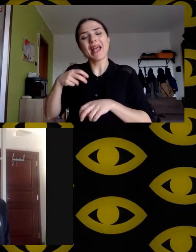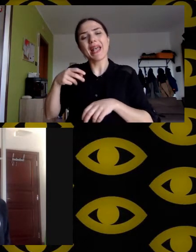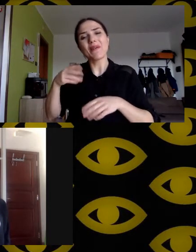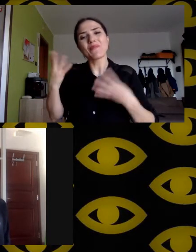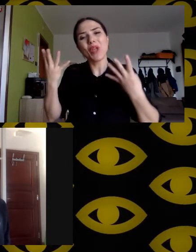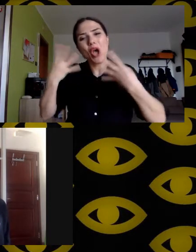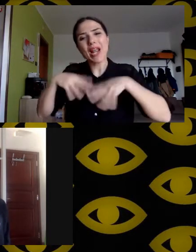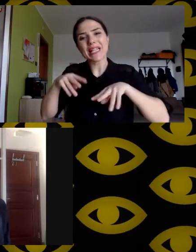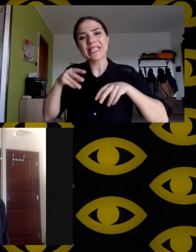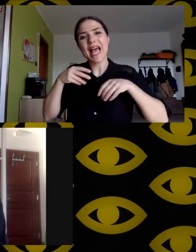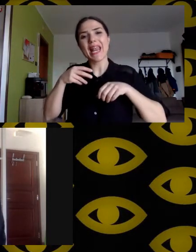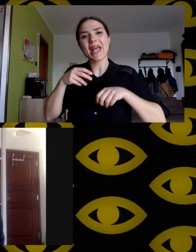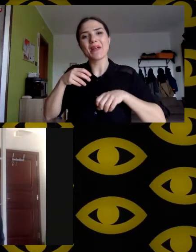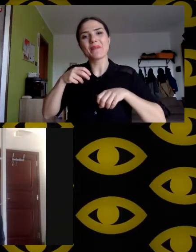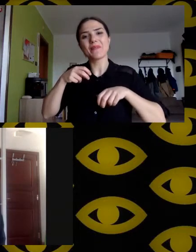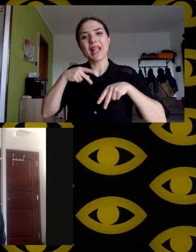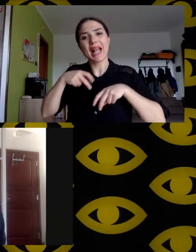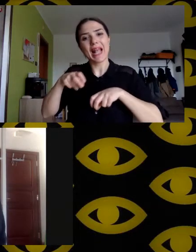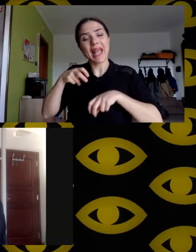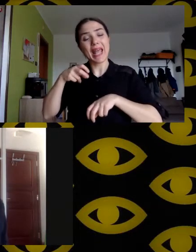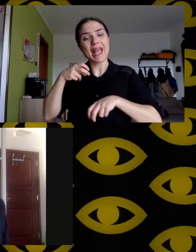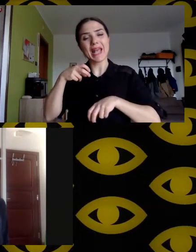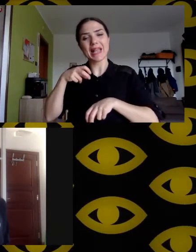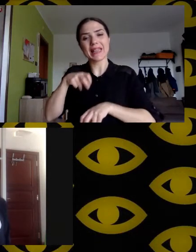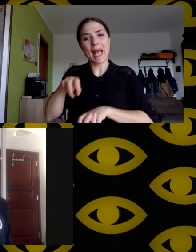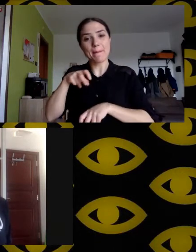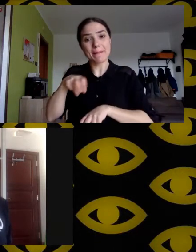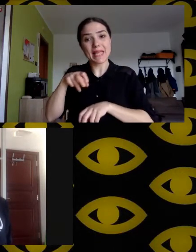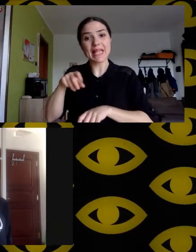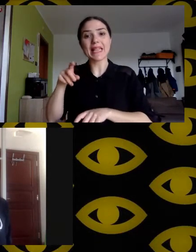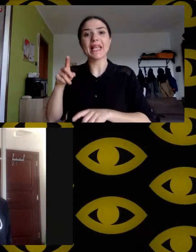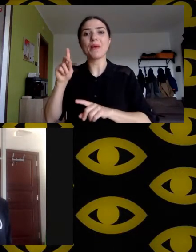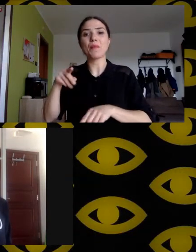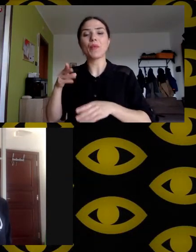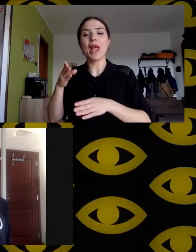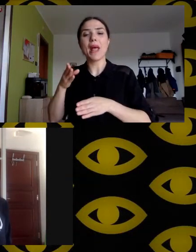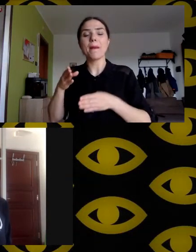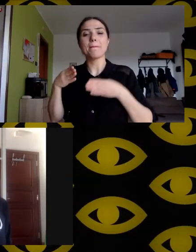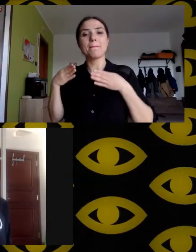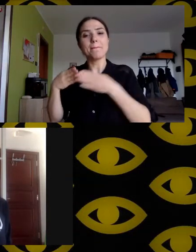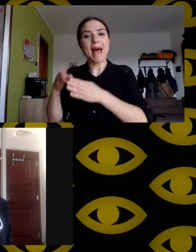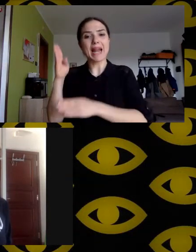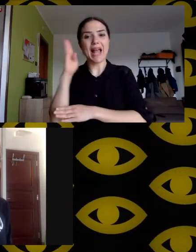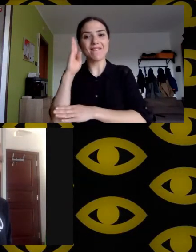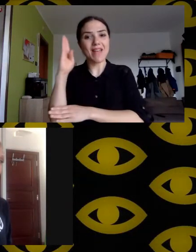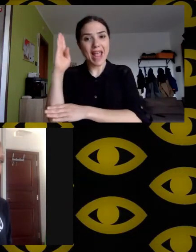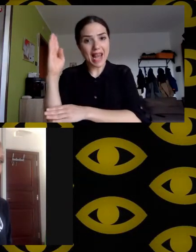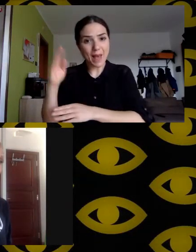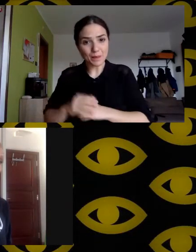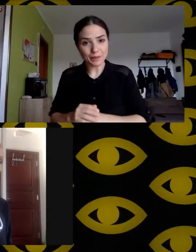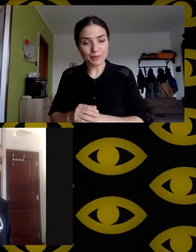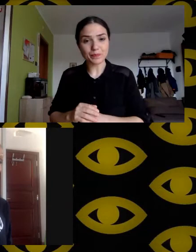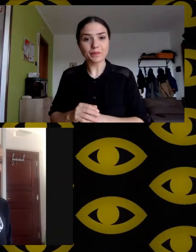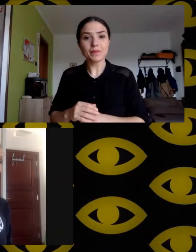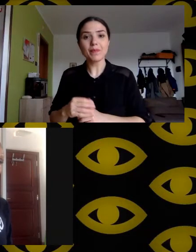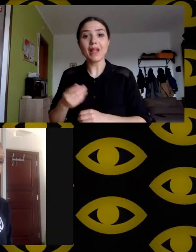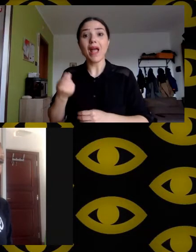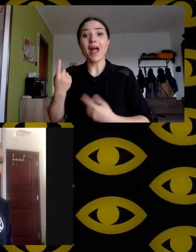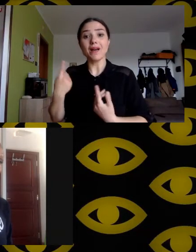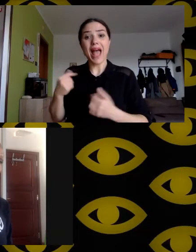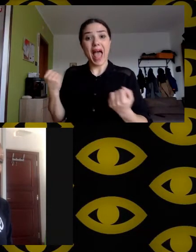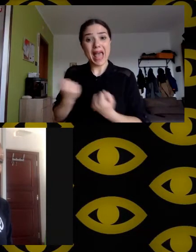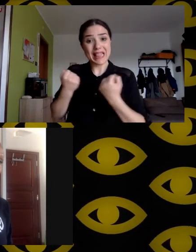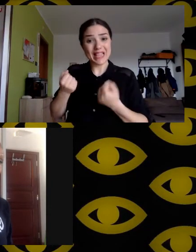anche in viaggio in barca a vela da Napoli all'Isola d'Elba. Ecco, quindi per noi fare questo vuol dire ridurre un po'